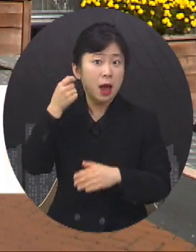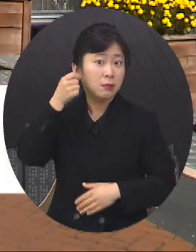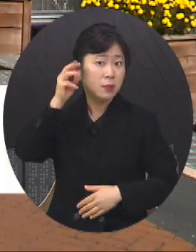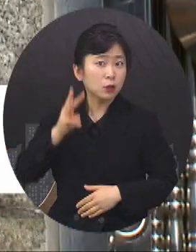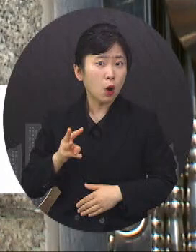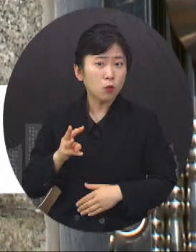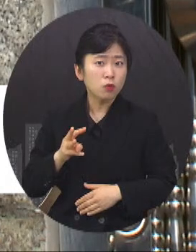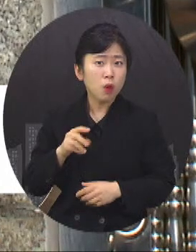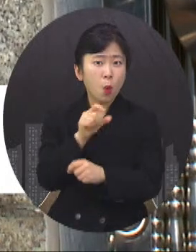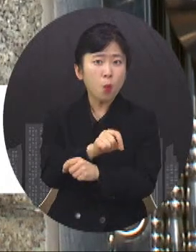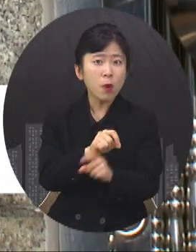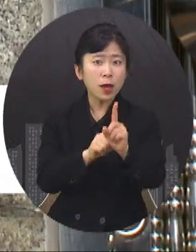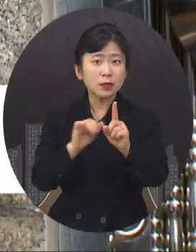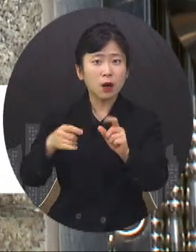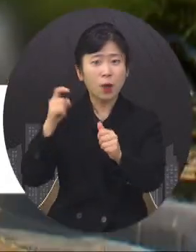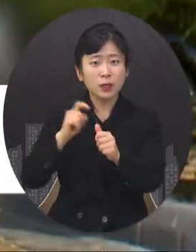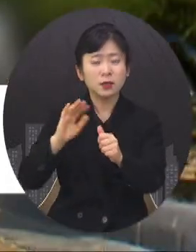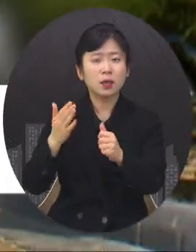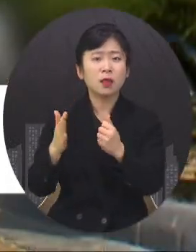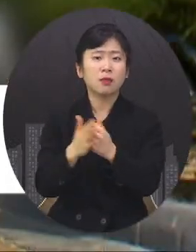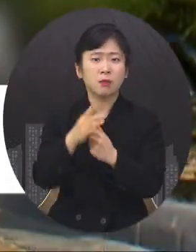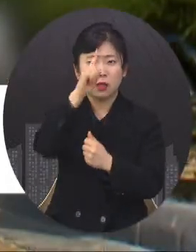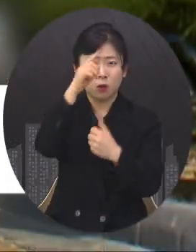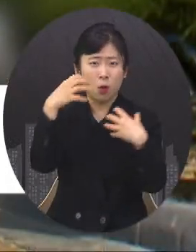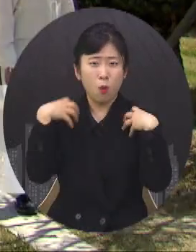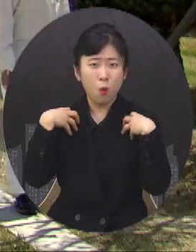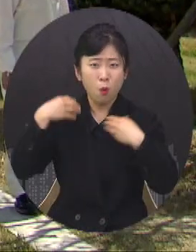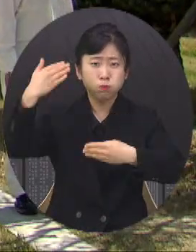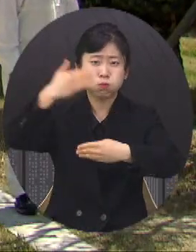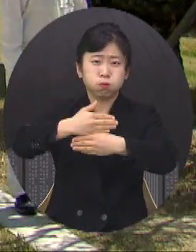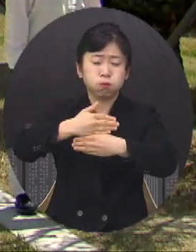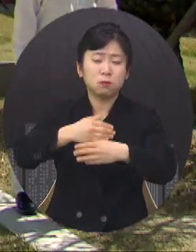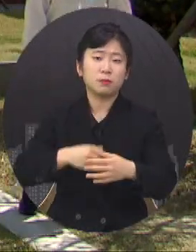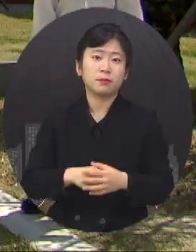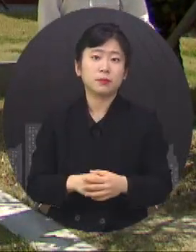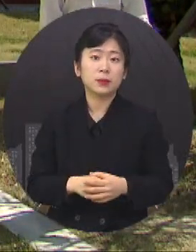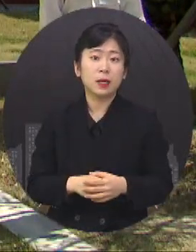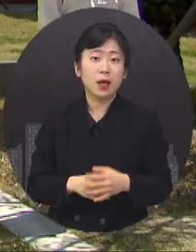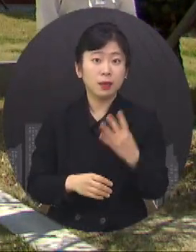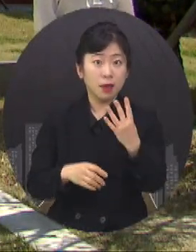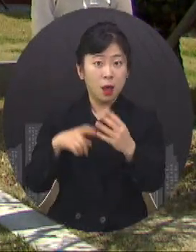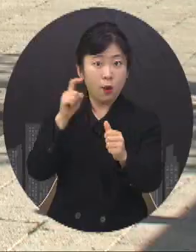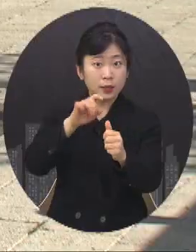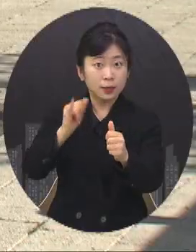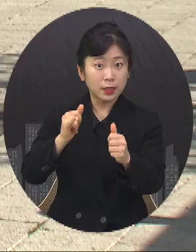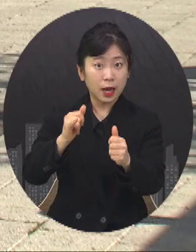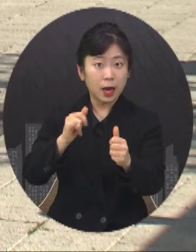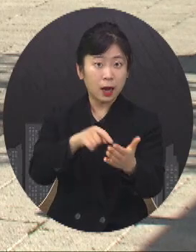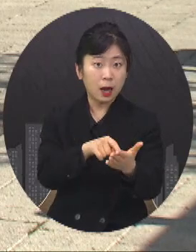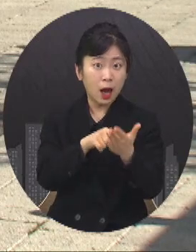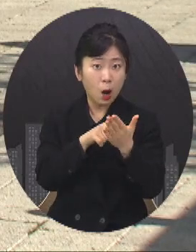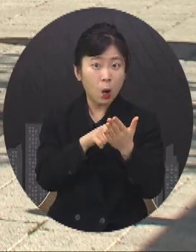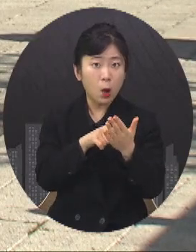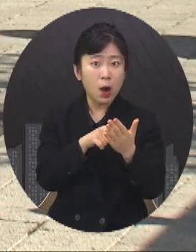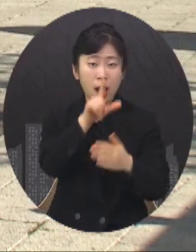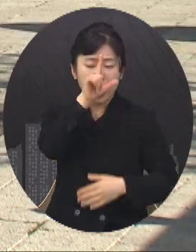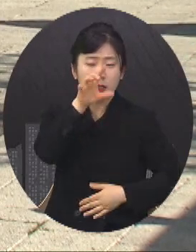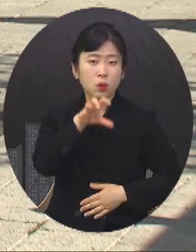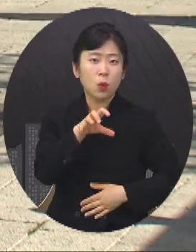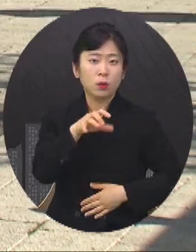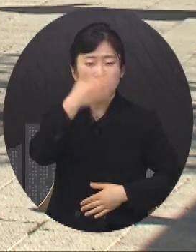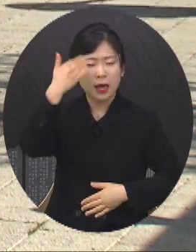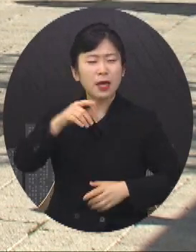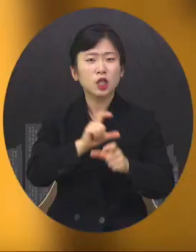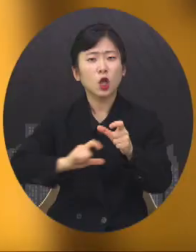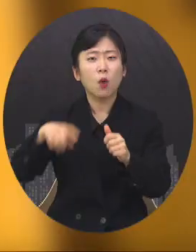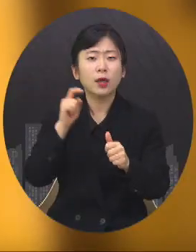공무원 1명이 확진 데 청사가 임시 폐쇄 됐습니다 4명의 학진 자가 나온 창원 lg 전자의 선 추가 박진 자가